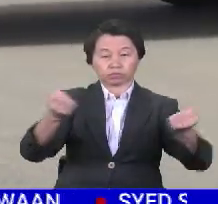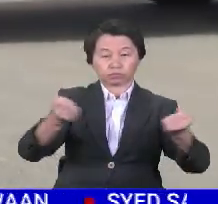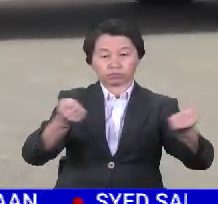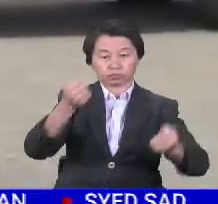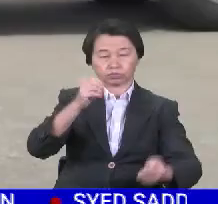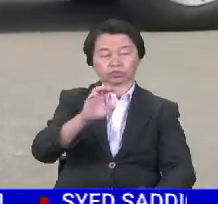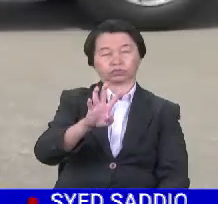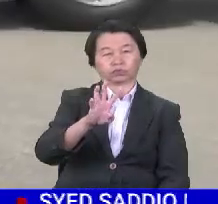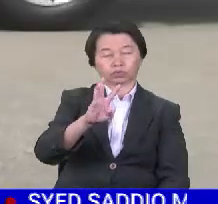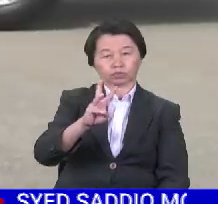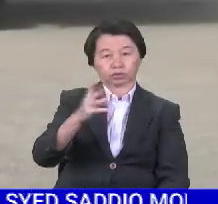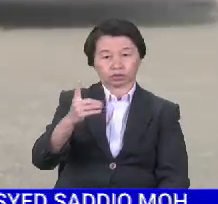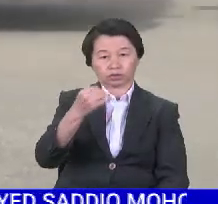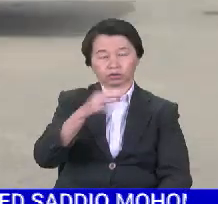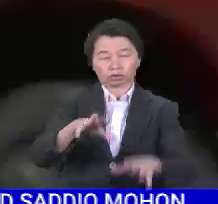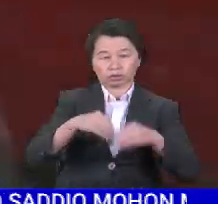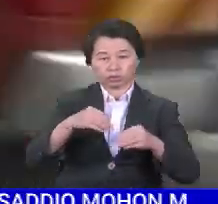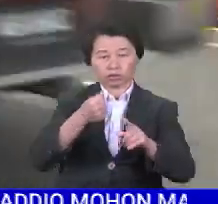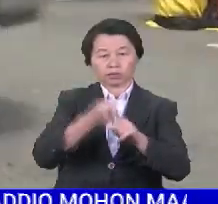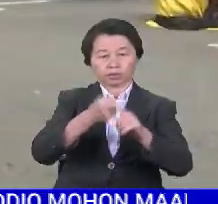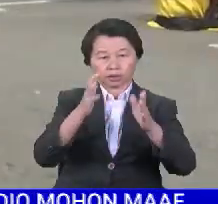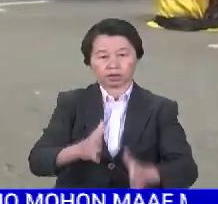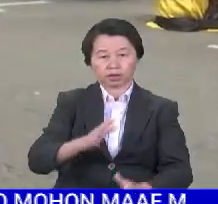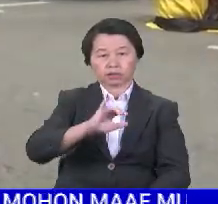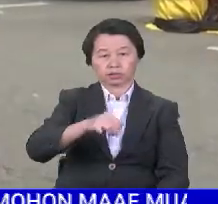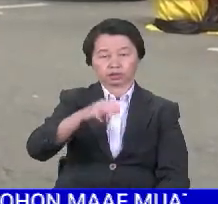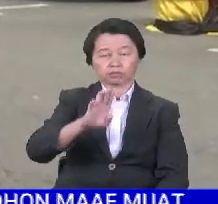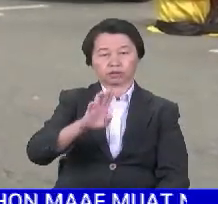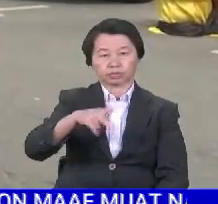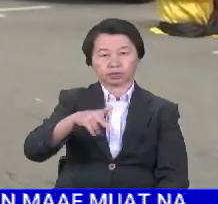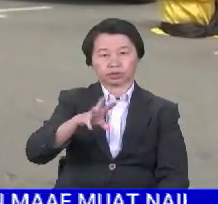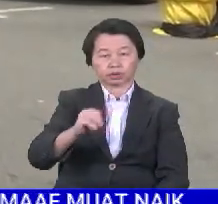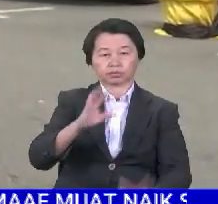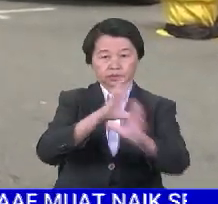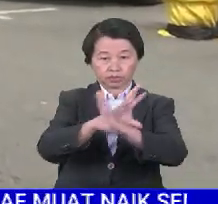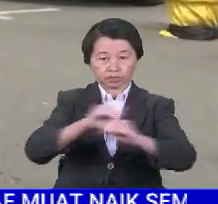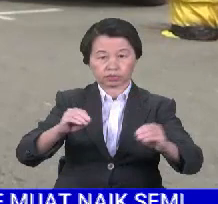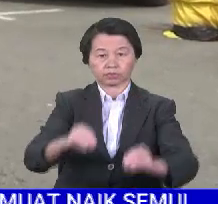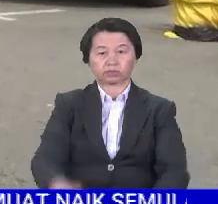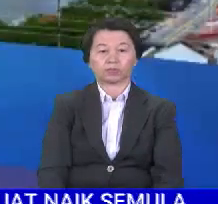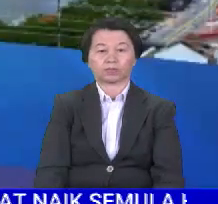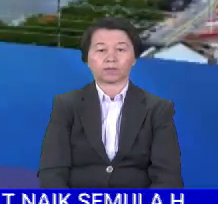untuk operasi yang diterima oleh pengarah JBPM Sarawak, Dato' Khairuddin Rahman.